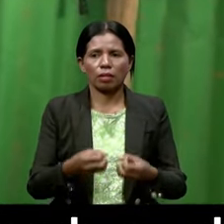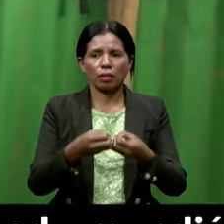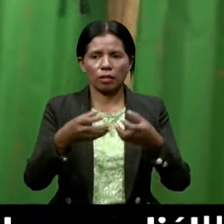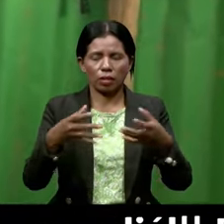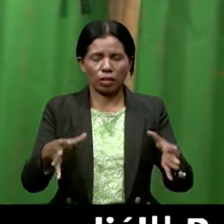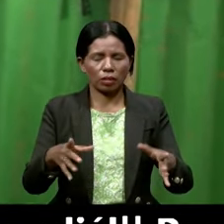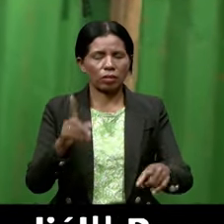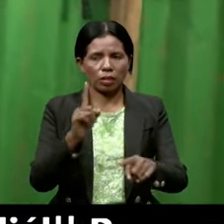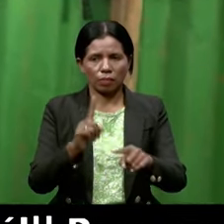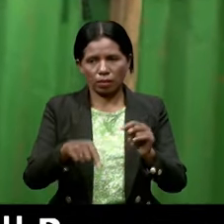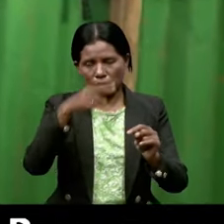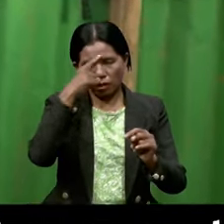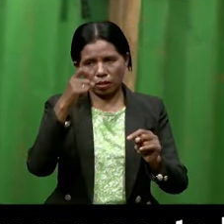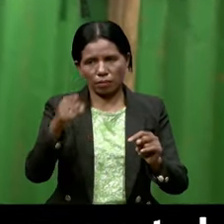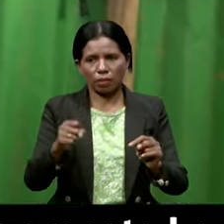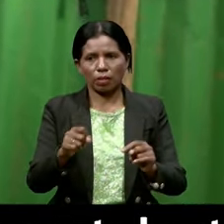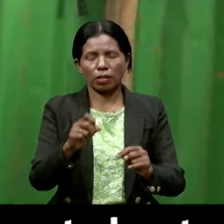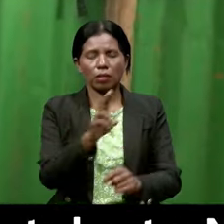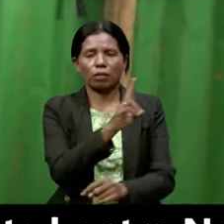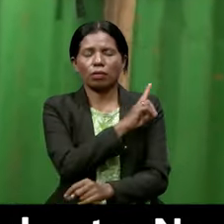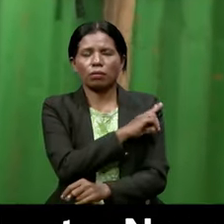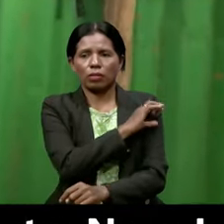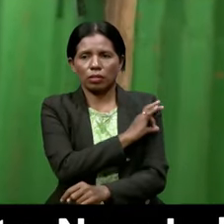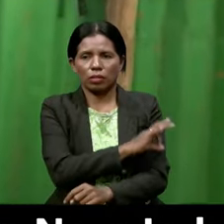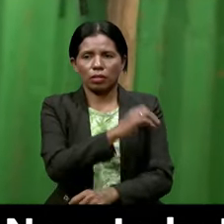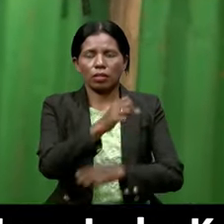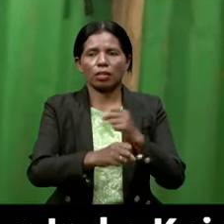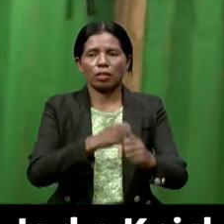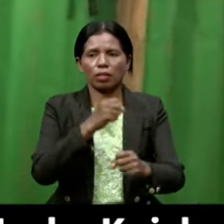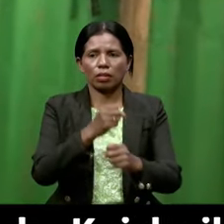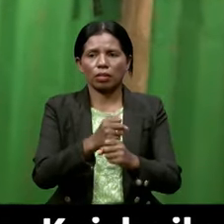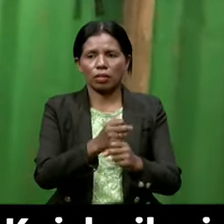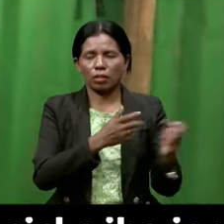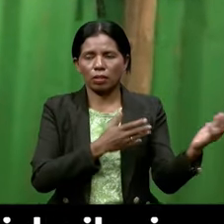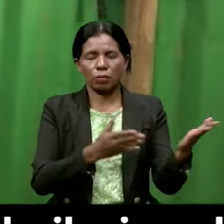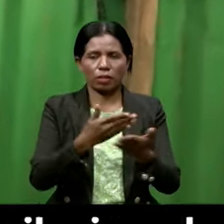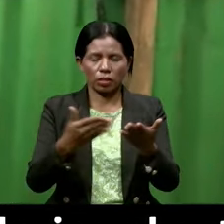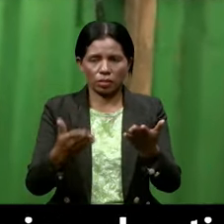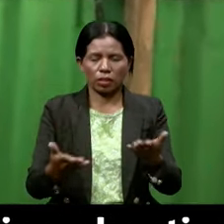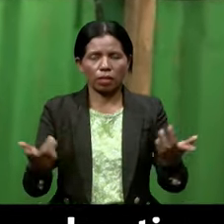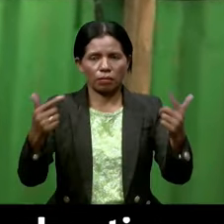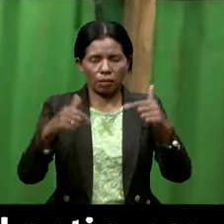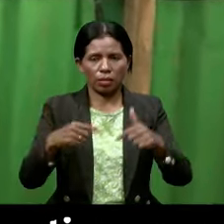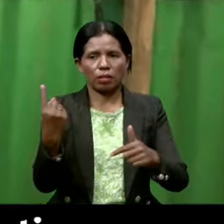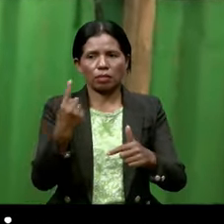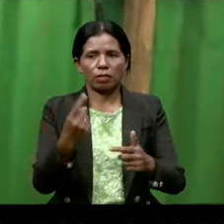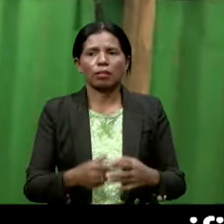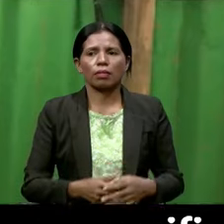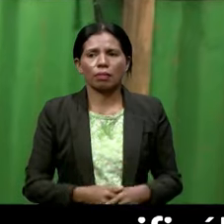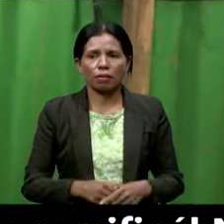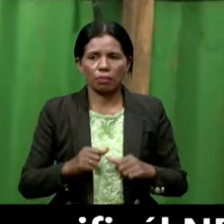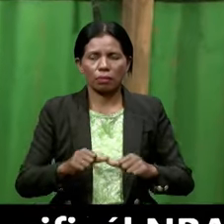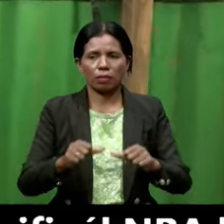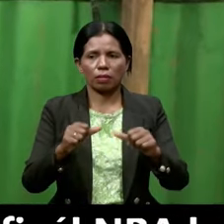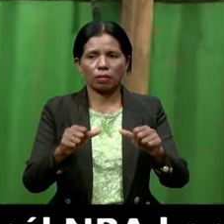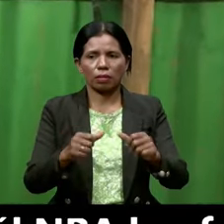ba bele tamba UNICEF cara tinan distribui material sira maina fatin ta nami continua de